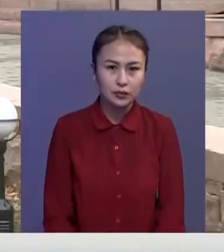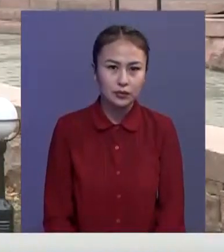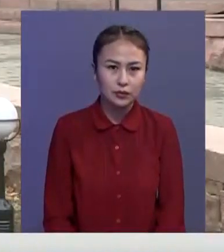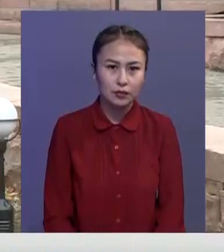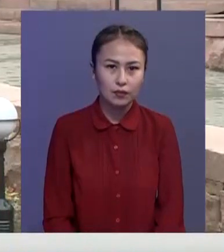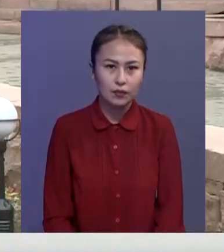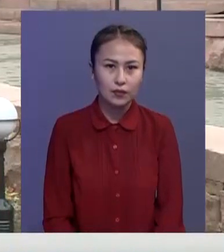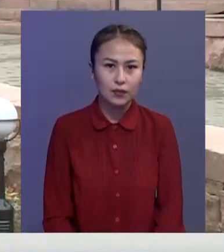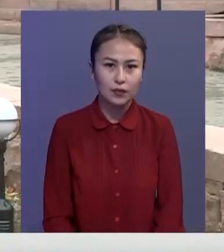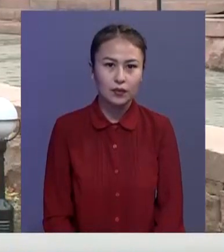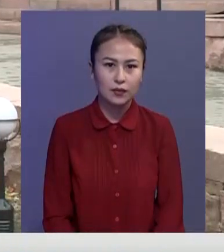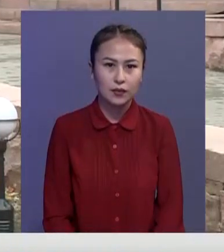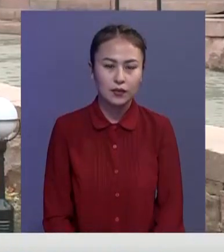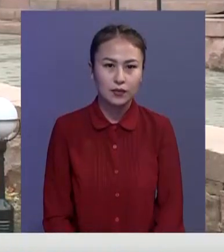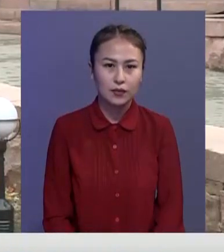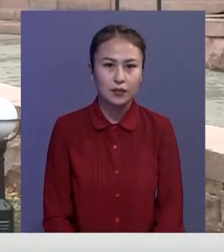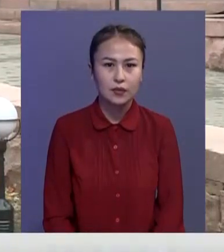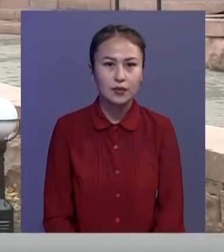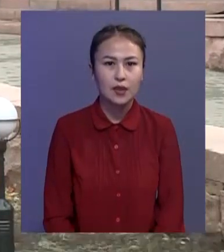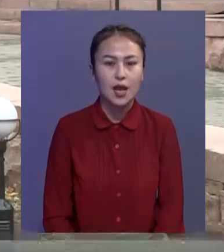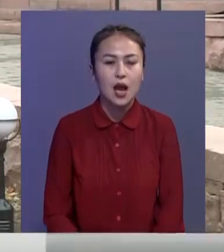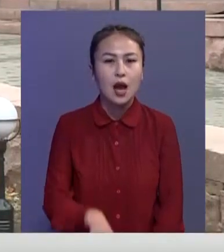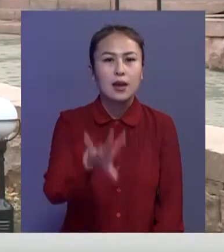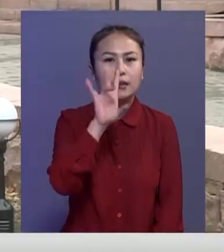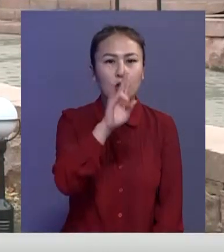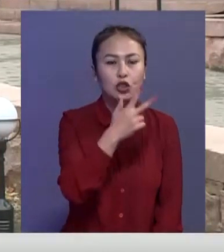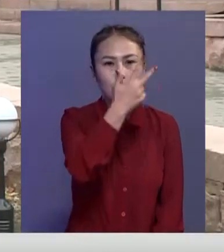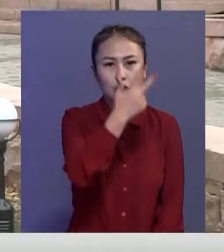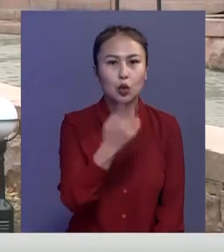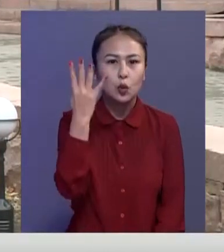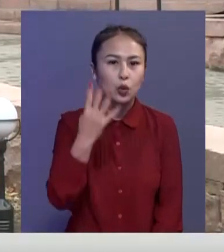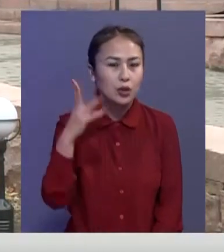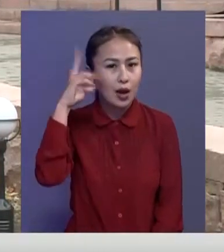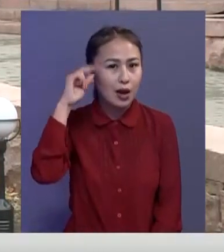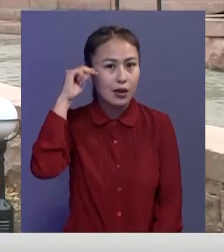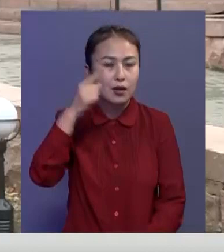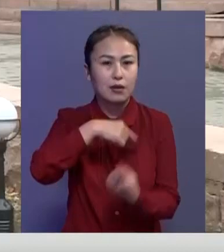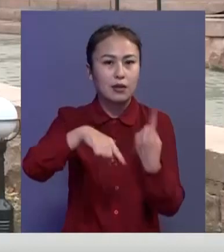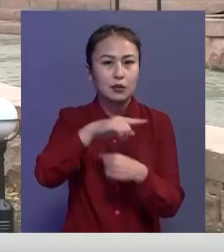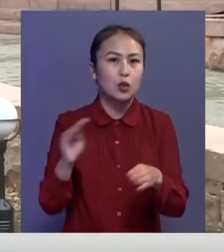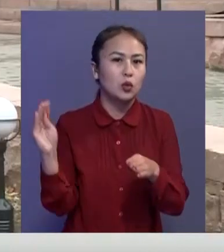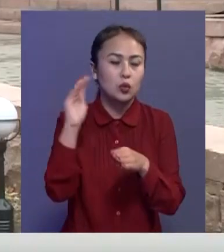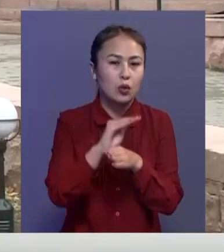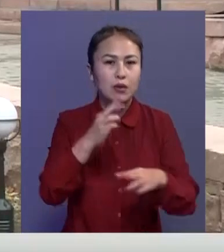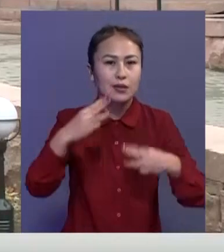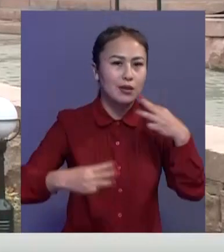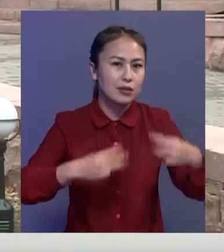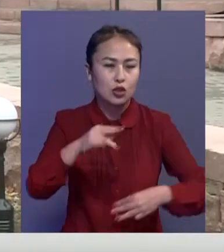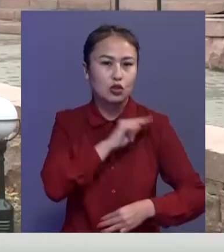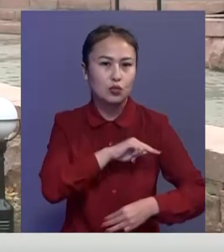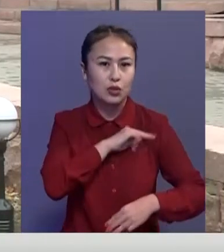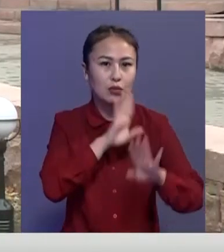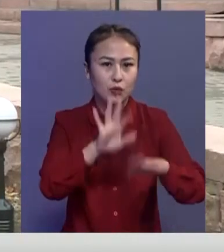С 3 по 4 будет проводиться дезинфекция. Қарашаның 3 мен 4 аралығында кәсіпорында толықтай зарарсыздандыру жұмыстары